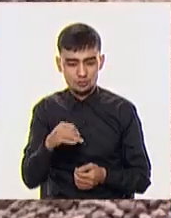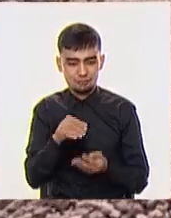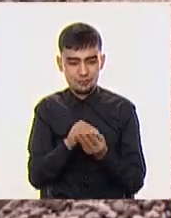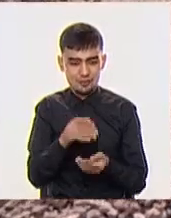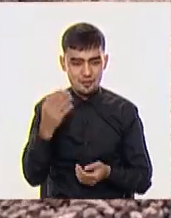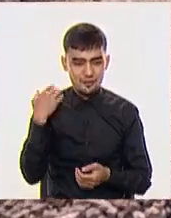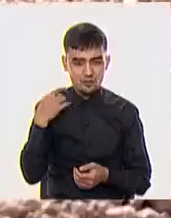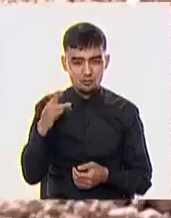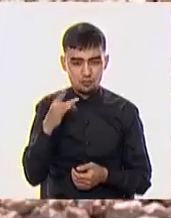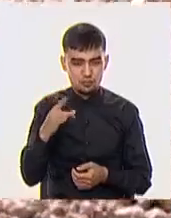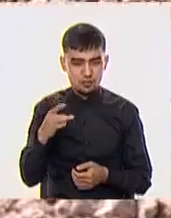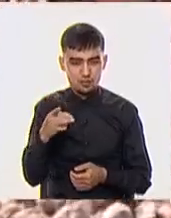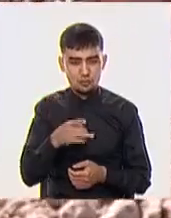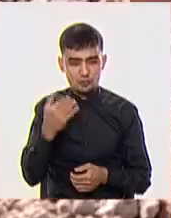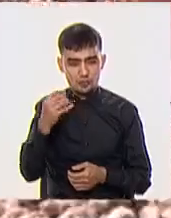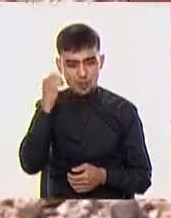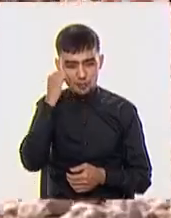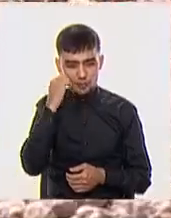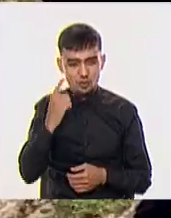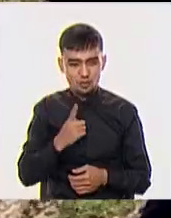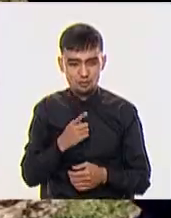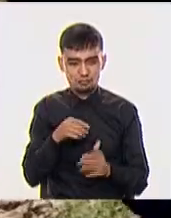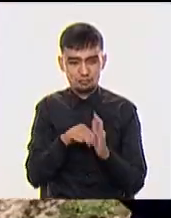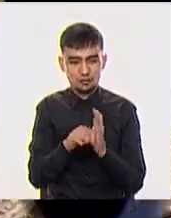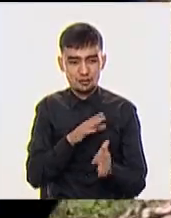внесен в республиканский реестр памятников охраны.